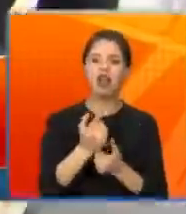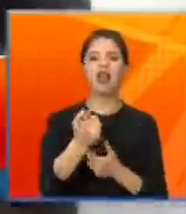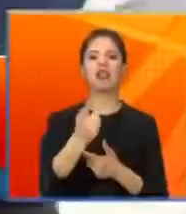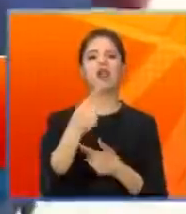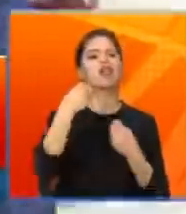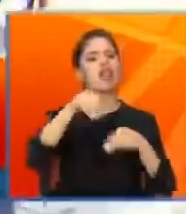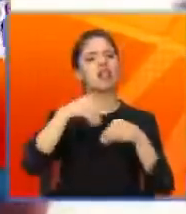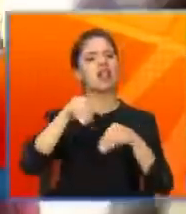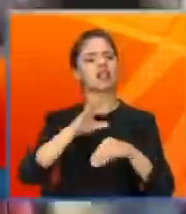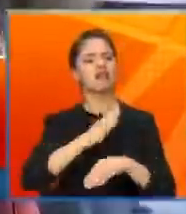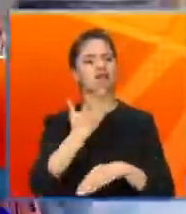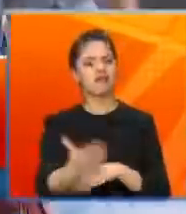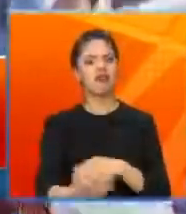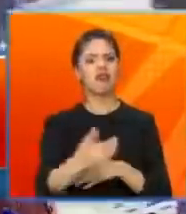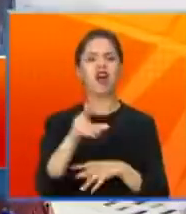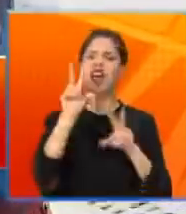satılık